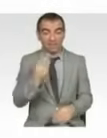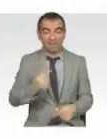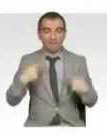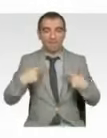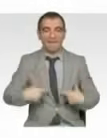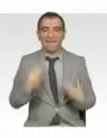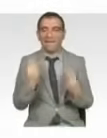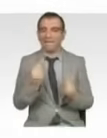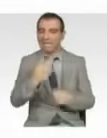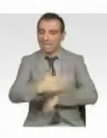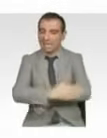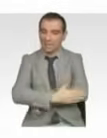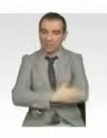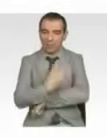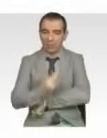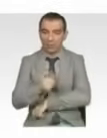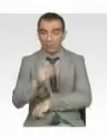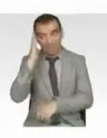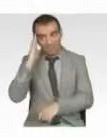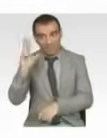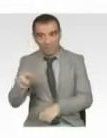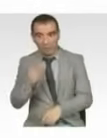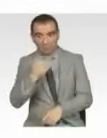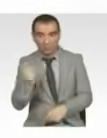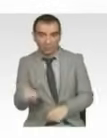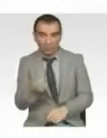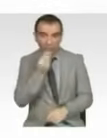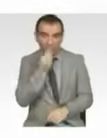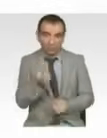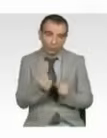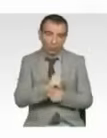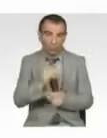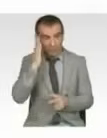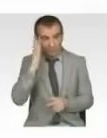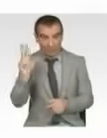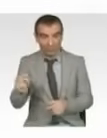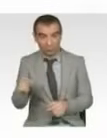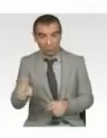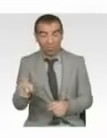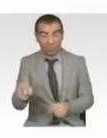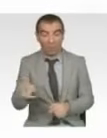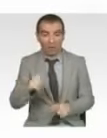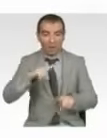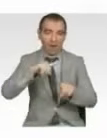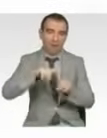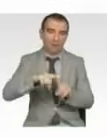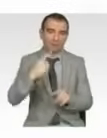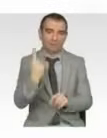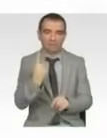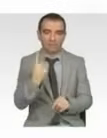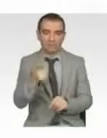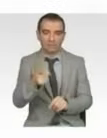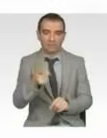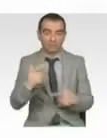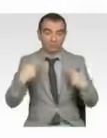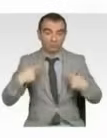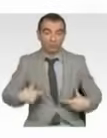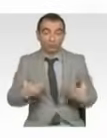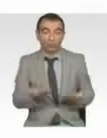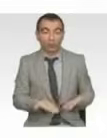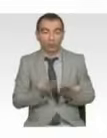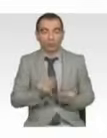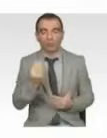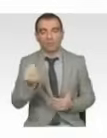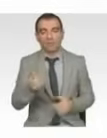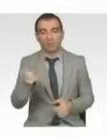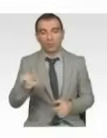çok daha iyi destek oluyor. Ama yatıyoruz işte sahurdan sonra, o yüzden. Evet, hem de yatıyoruz. O da artı bir bedene yük. Onun için gıdalar